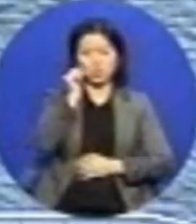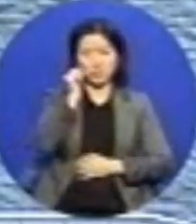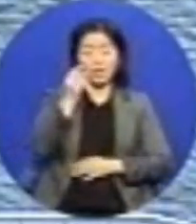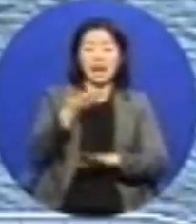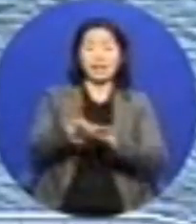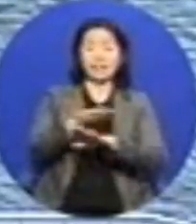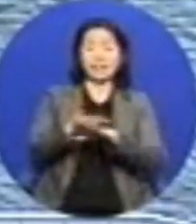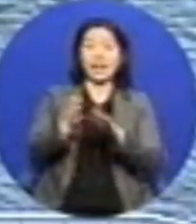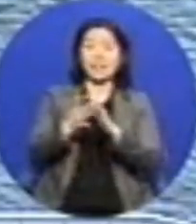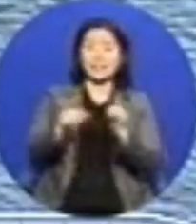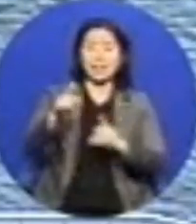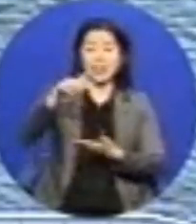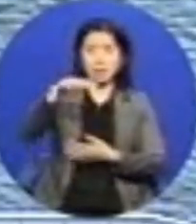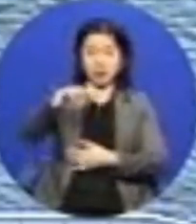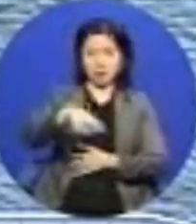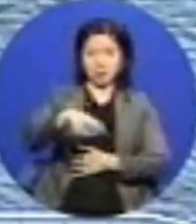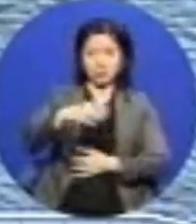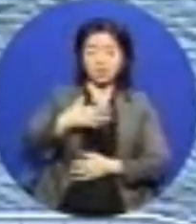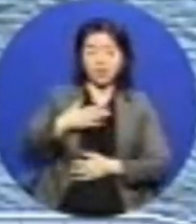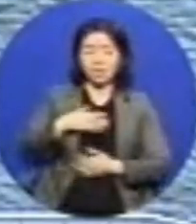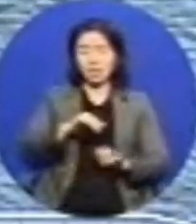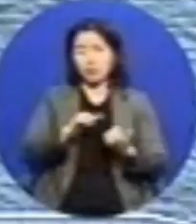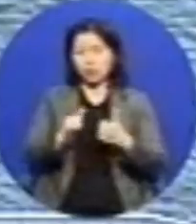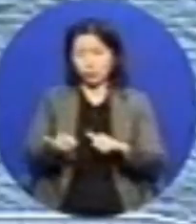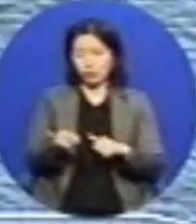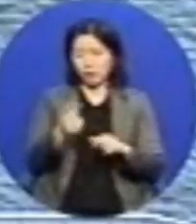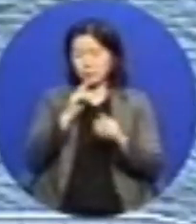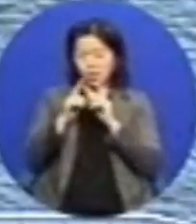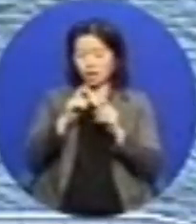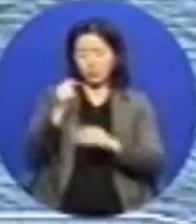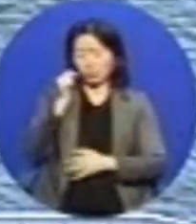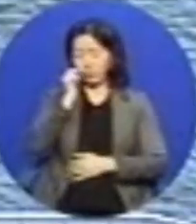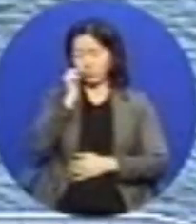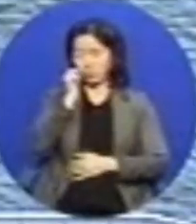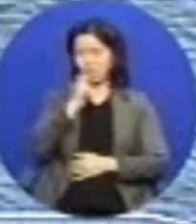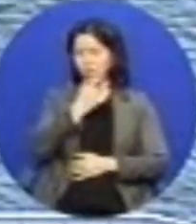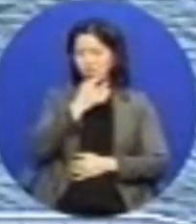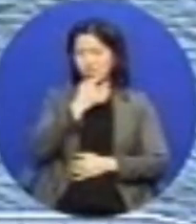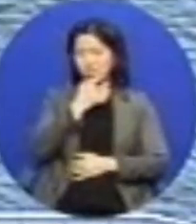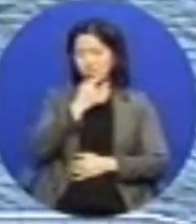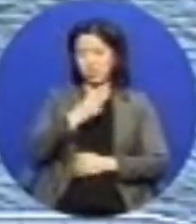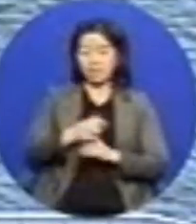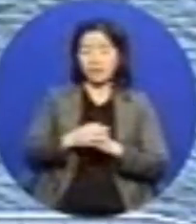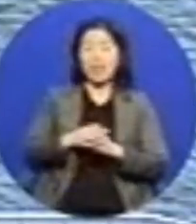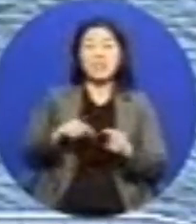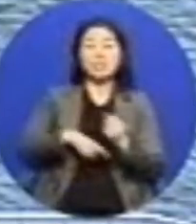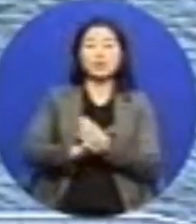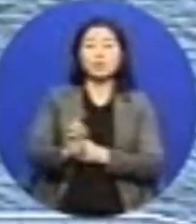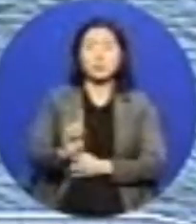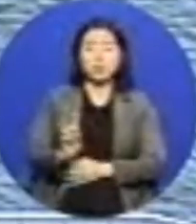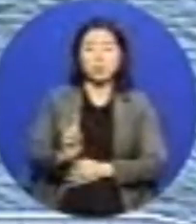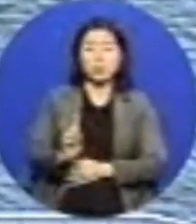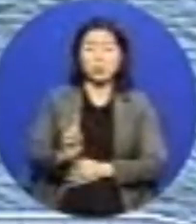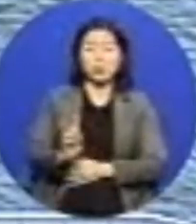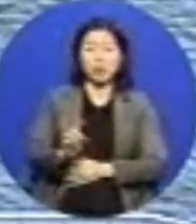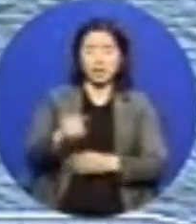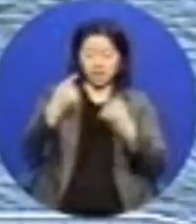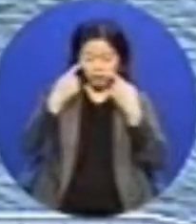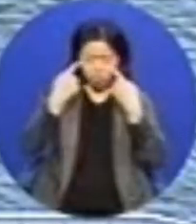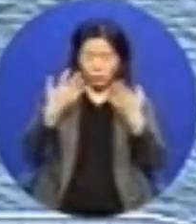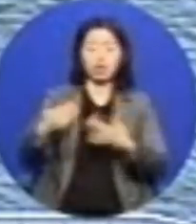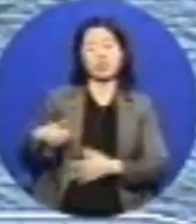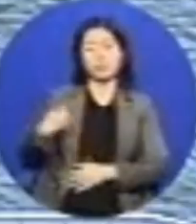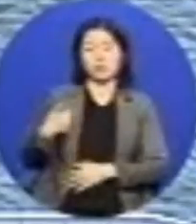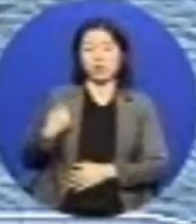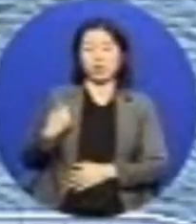다른 사람들 앞에서 내가 죽었다는 말을 하고 싶지가 않은 거예요 이유는 정확하게 모르는 거죠